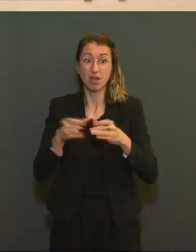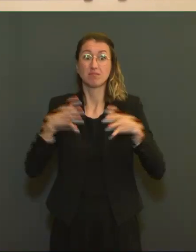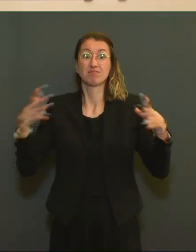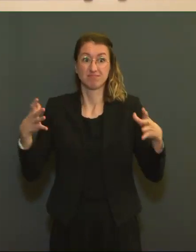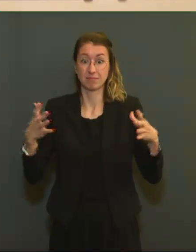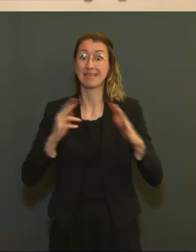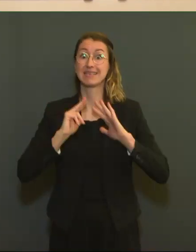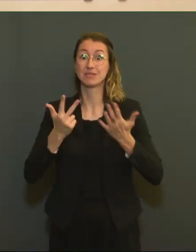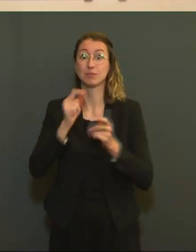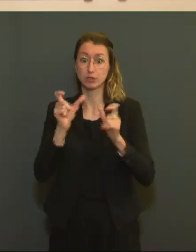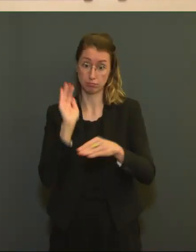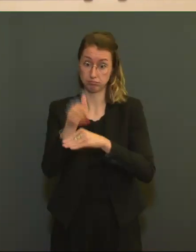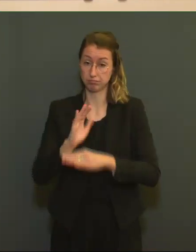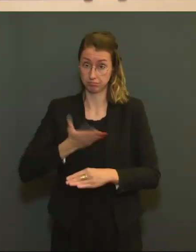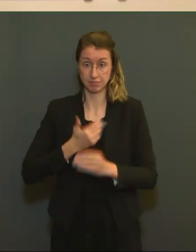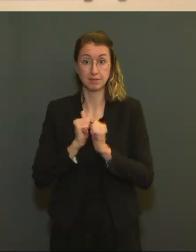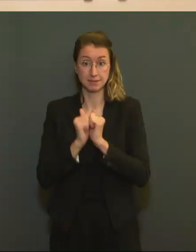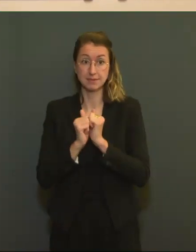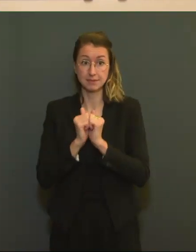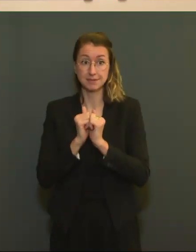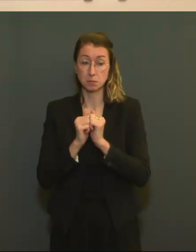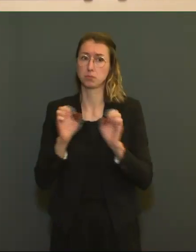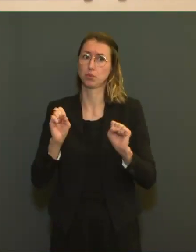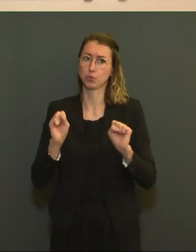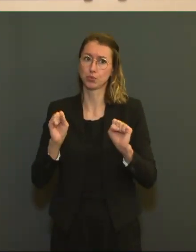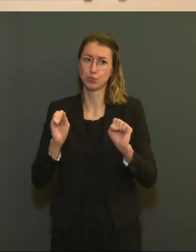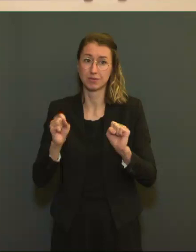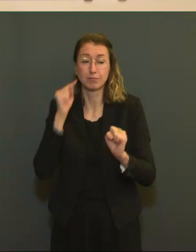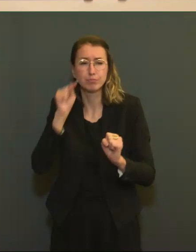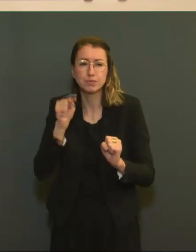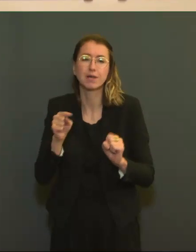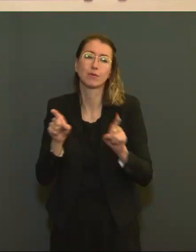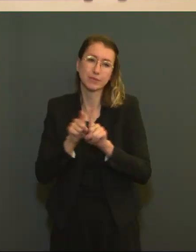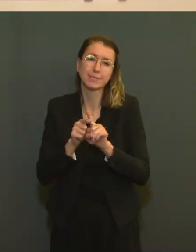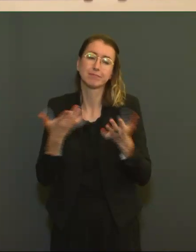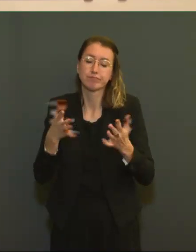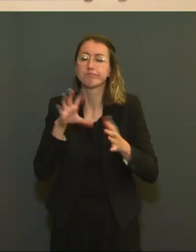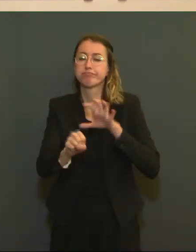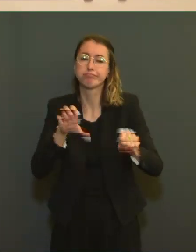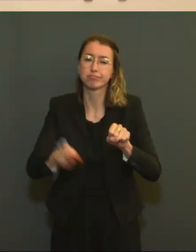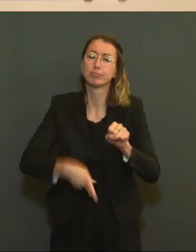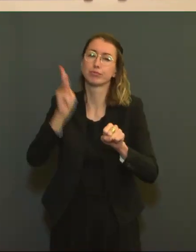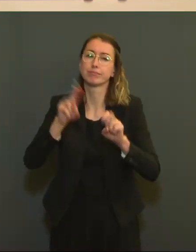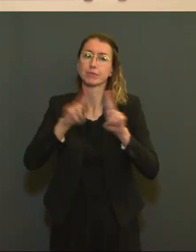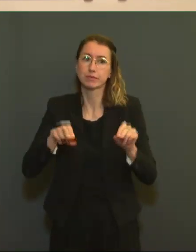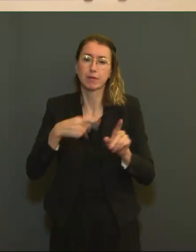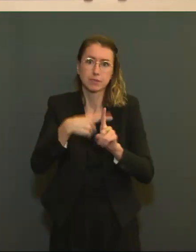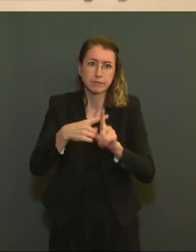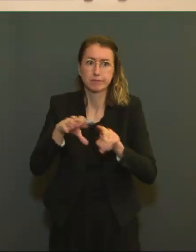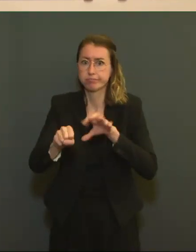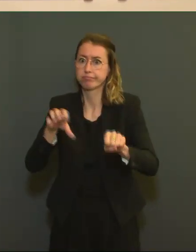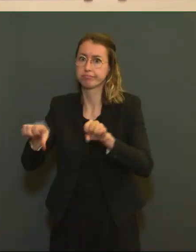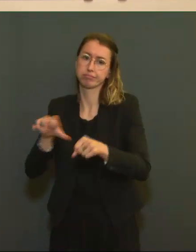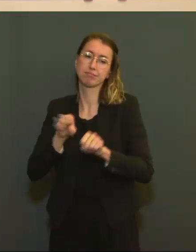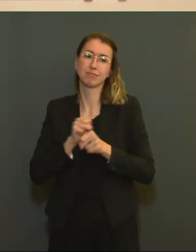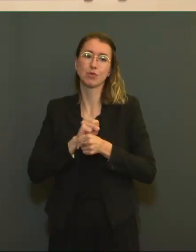sûr partiellement le fait que l'on attrape ainsi un nombre important de gens qui sont positifs. Dans la